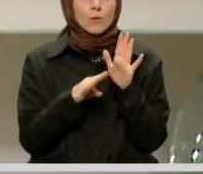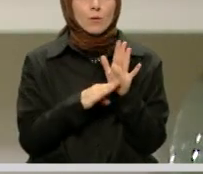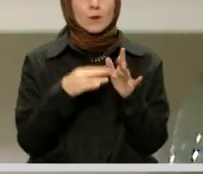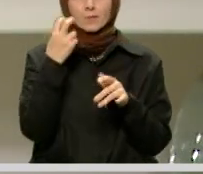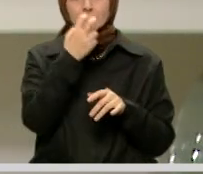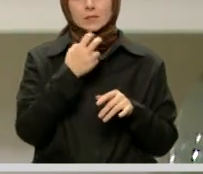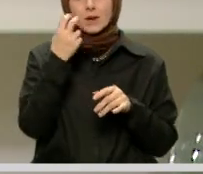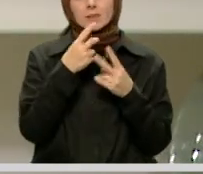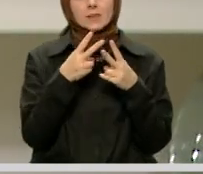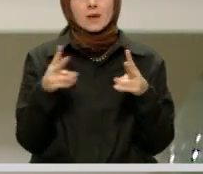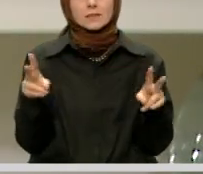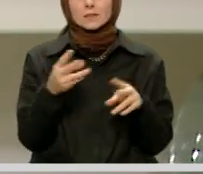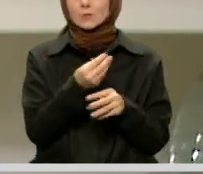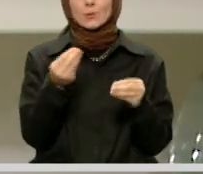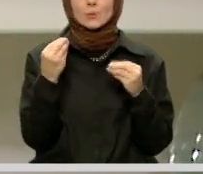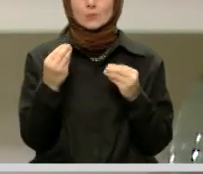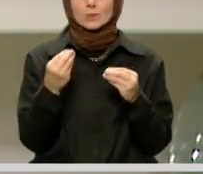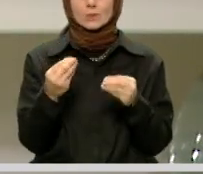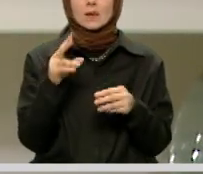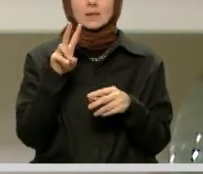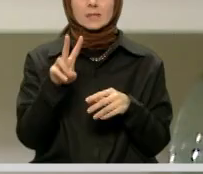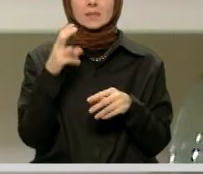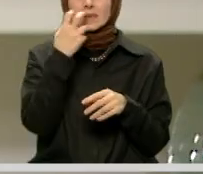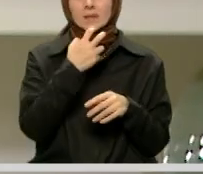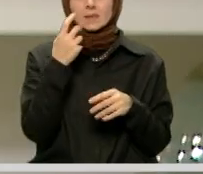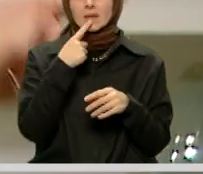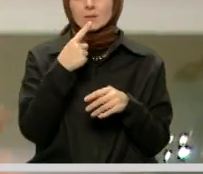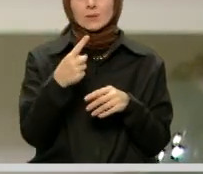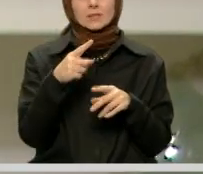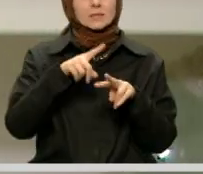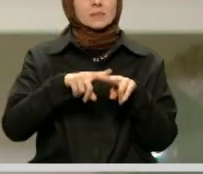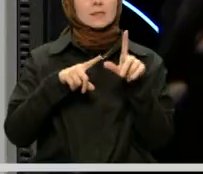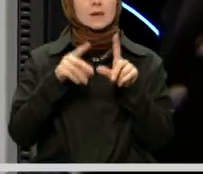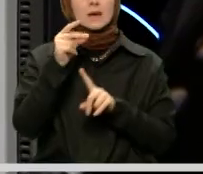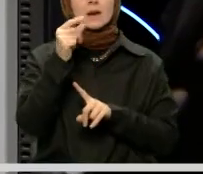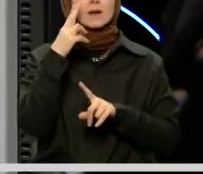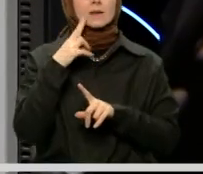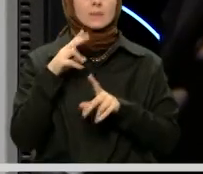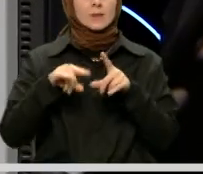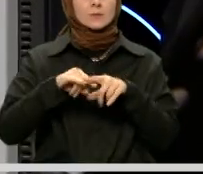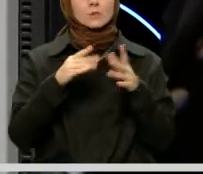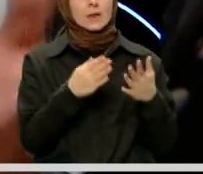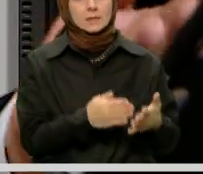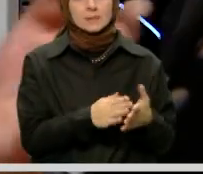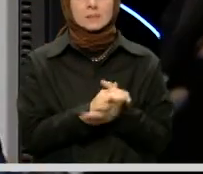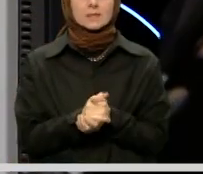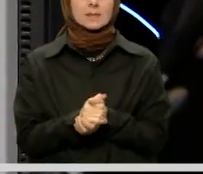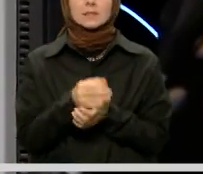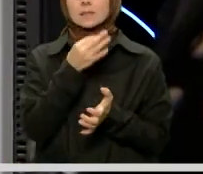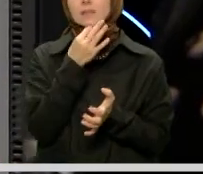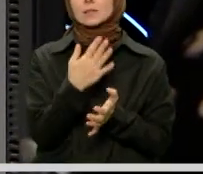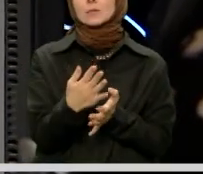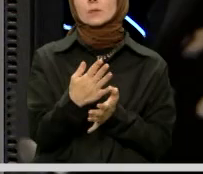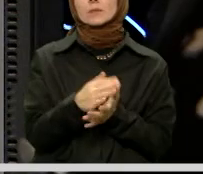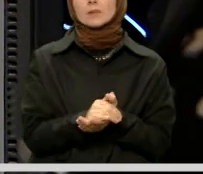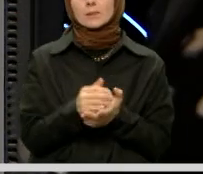eserimizle açtık. Çok güzel iki eseri bağladınız değil mi? Evet. Ali Osman Bey, hoş geldiniz. Evet. Öncelikle çok teşekkür ediyorum, sağ olun. Bizi